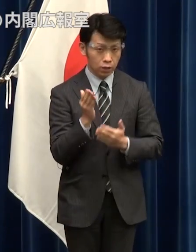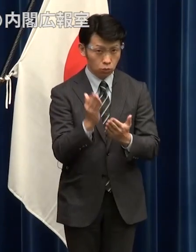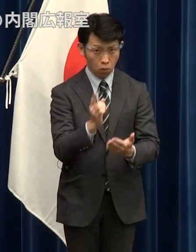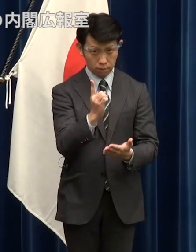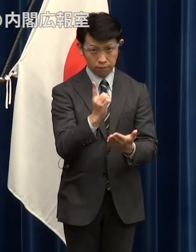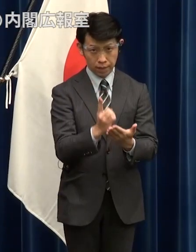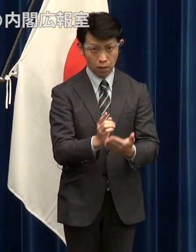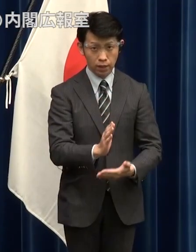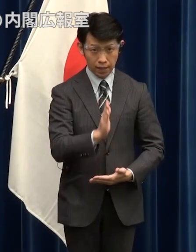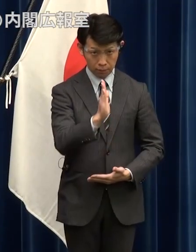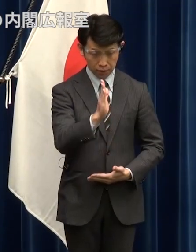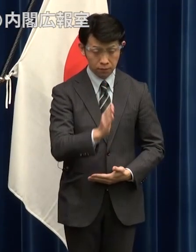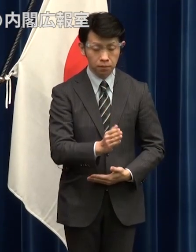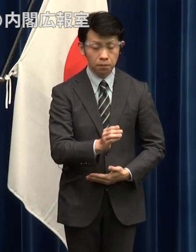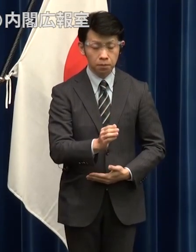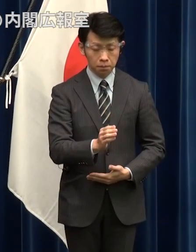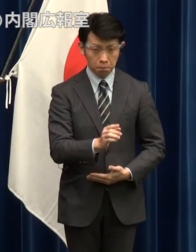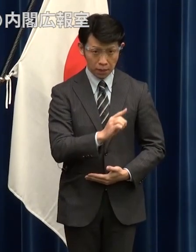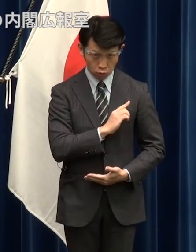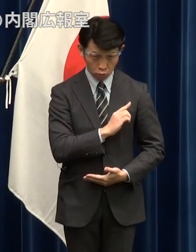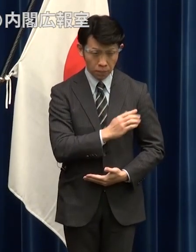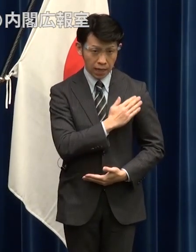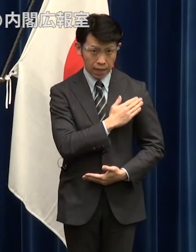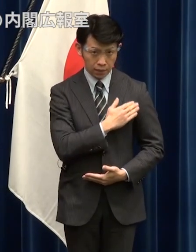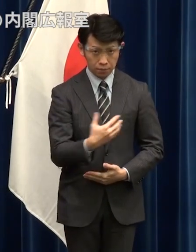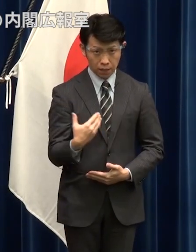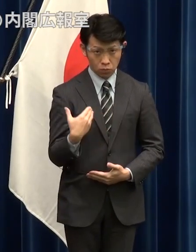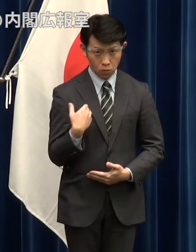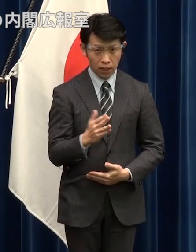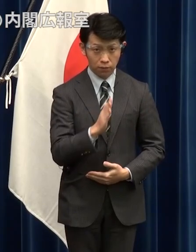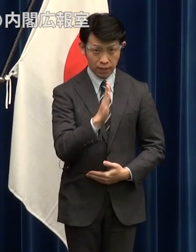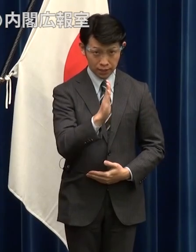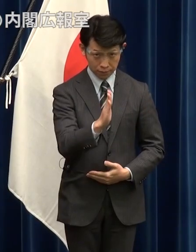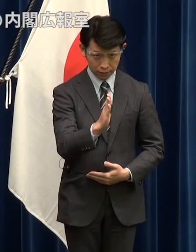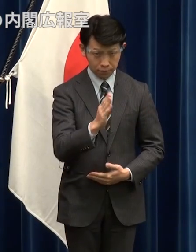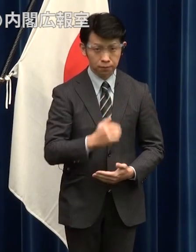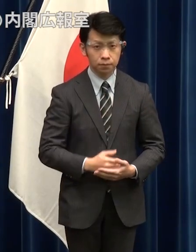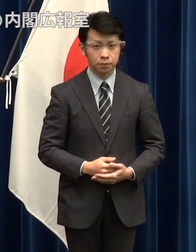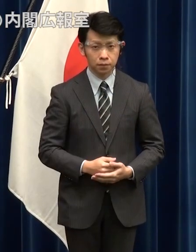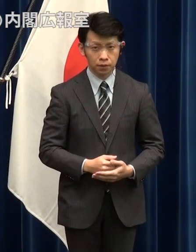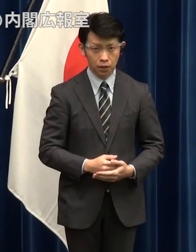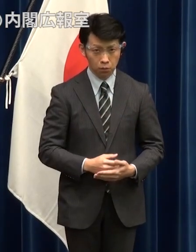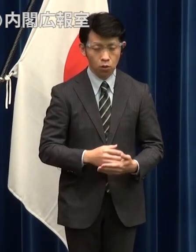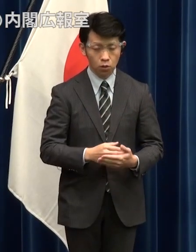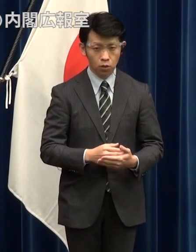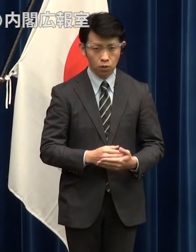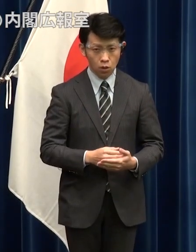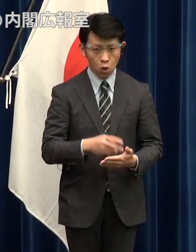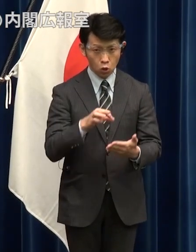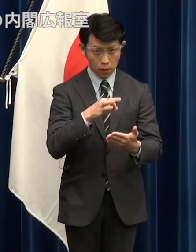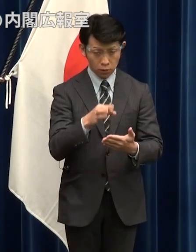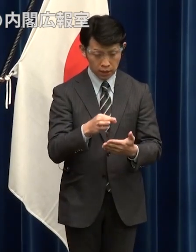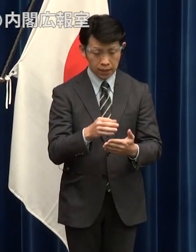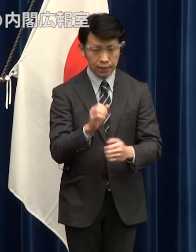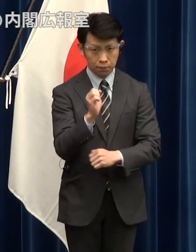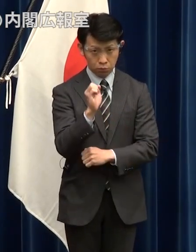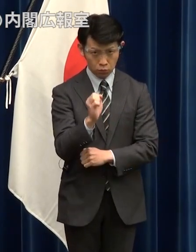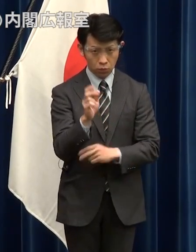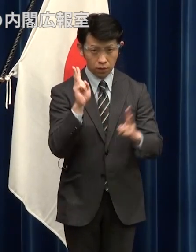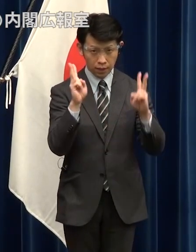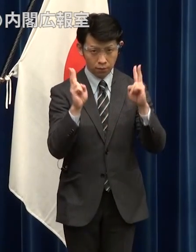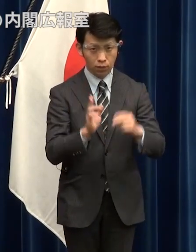。まず幹事社からご質問をいただきます。それでは読売新聞、中川さん。